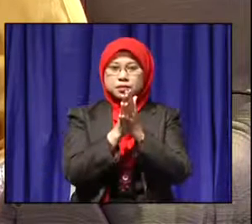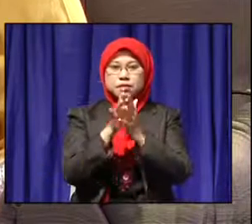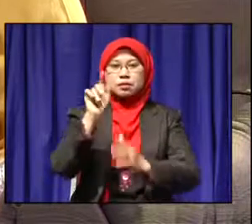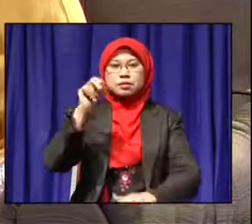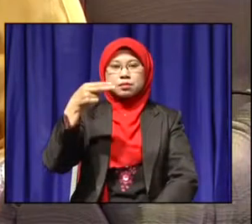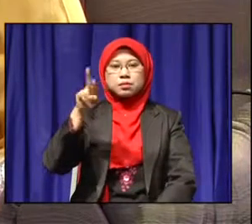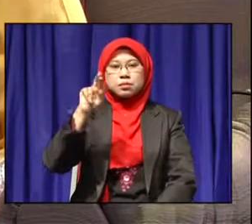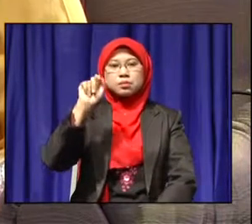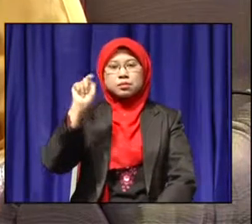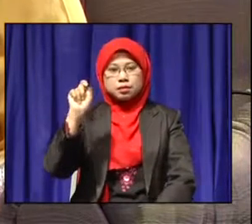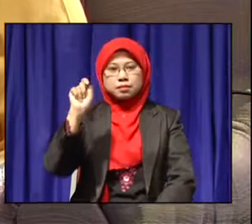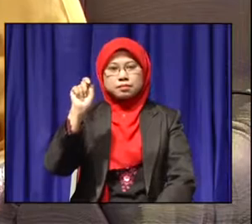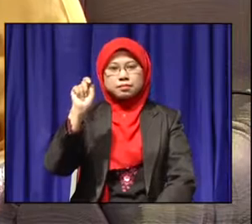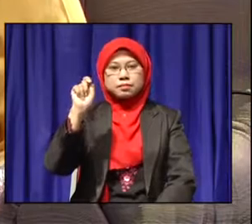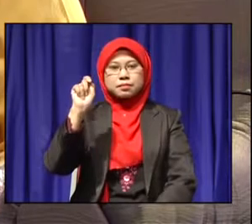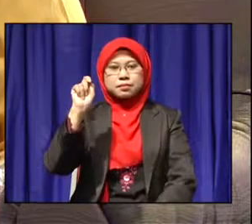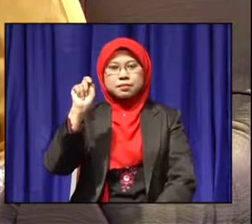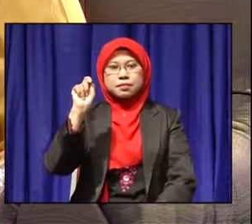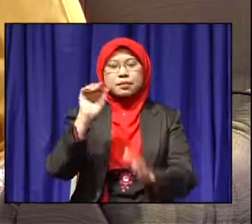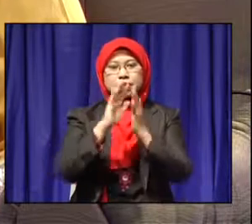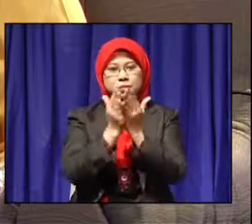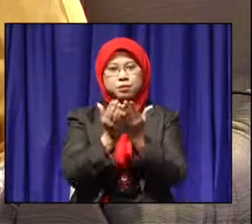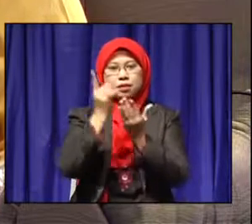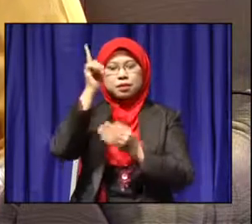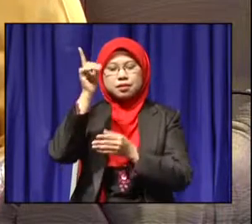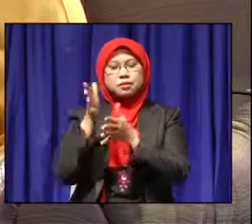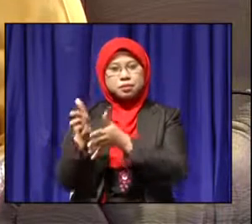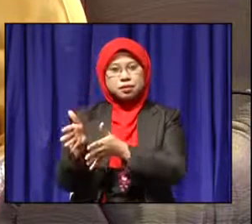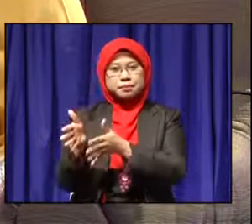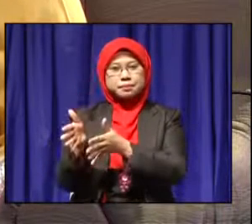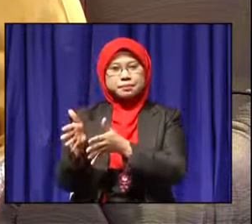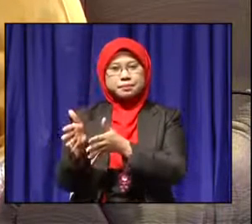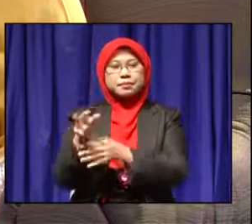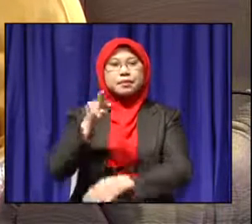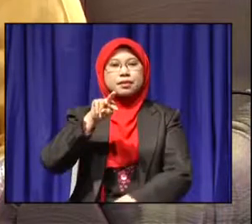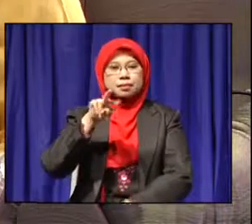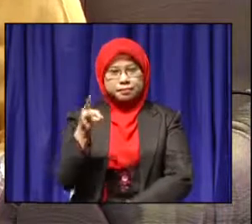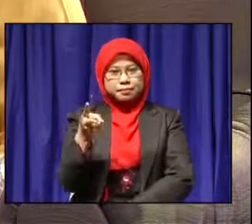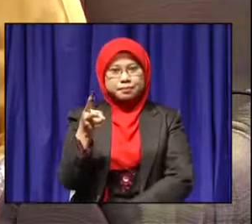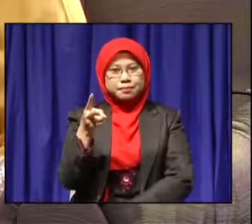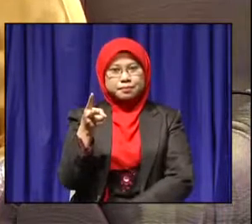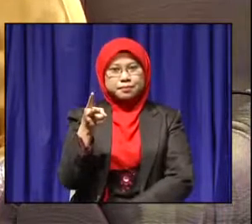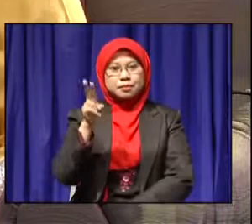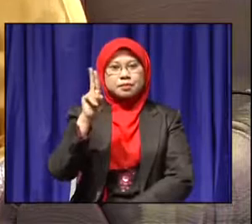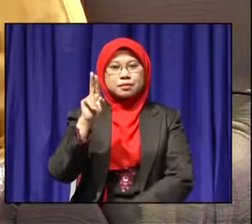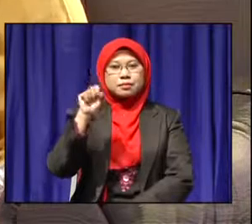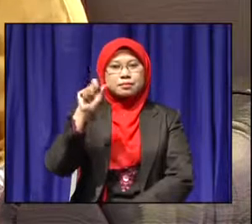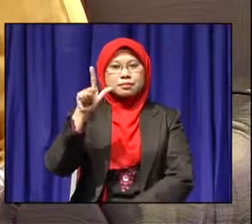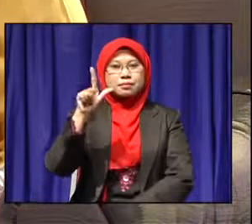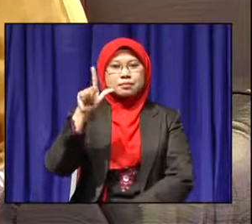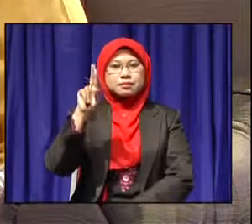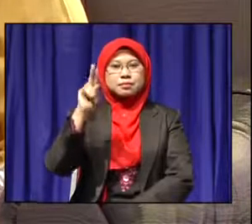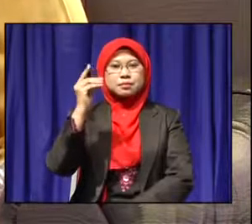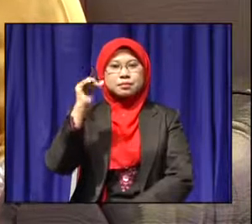hidrostatis lamyah dan toeros Alquran wall sunnah atau Ushuluddin dan